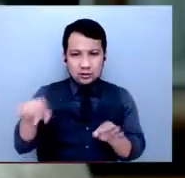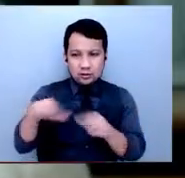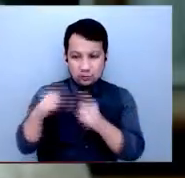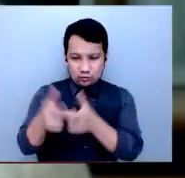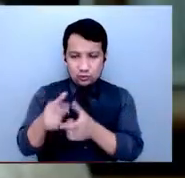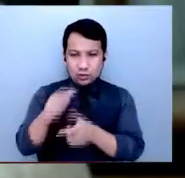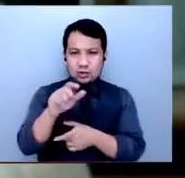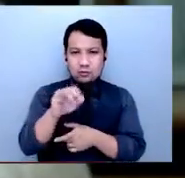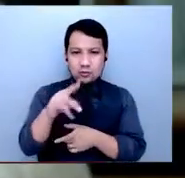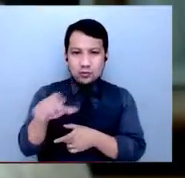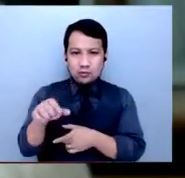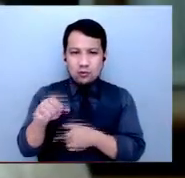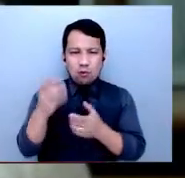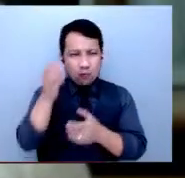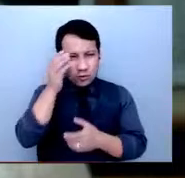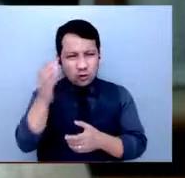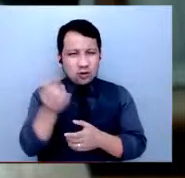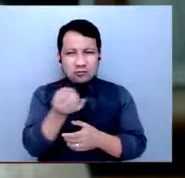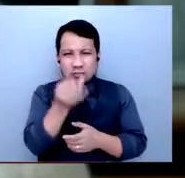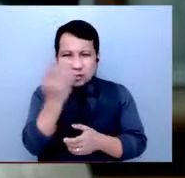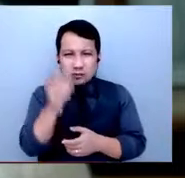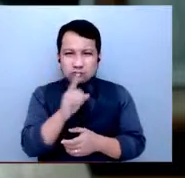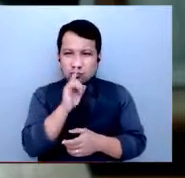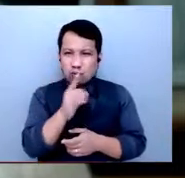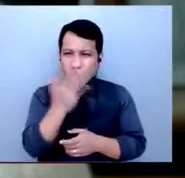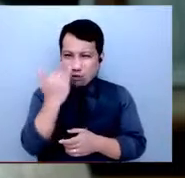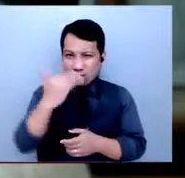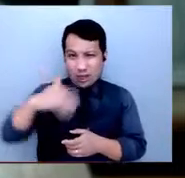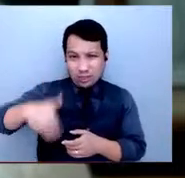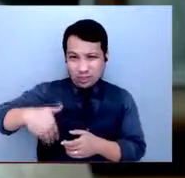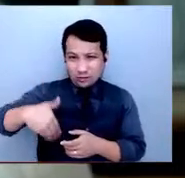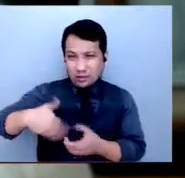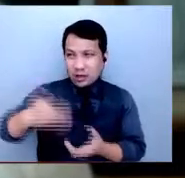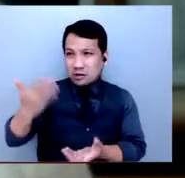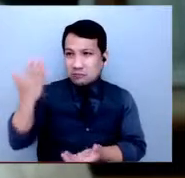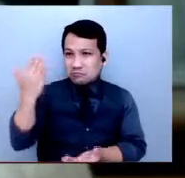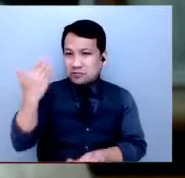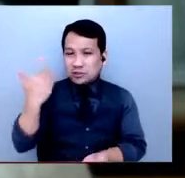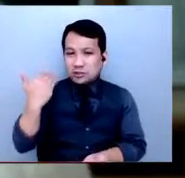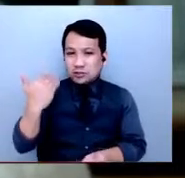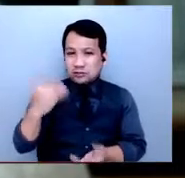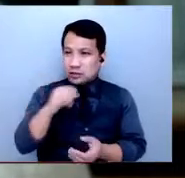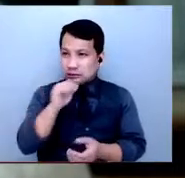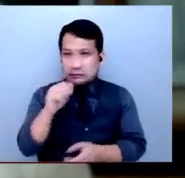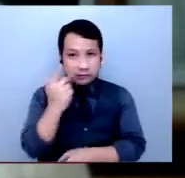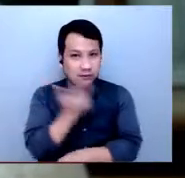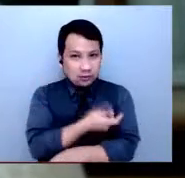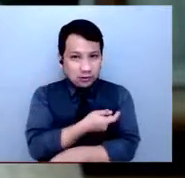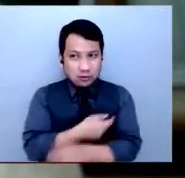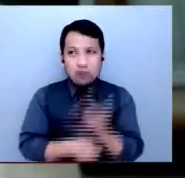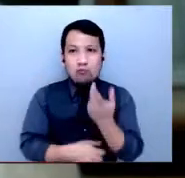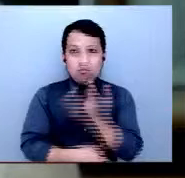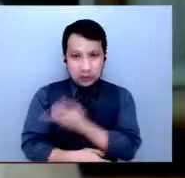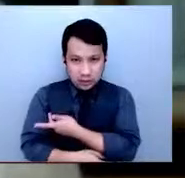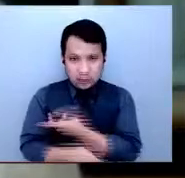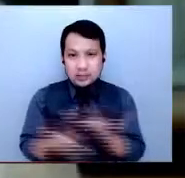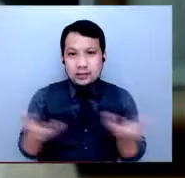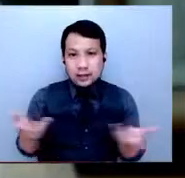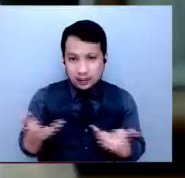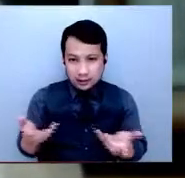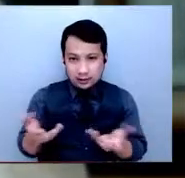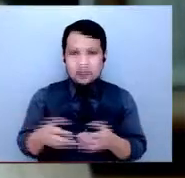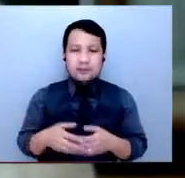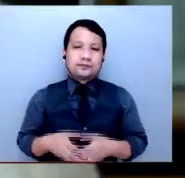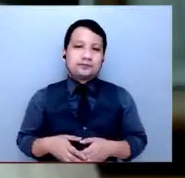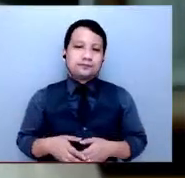anong konteksto the number of deaths niyan. Backlog ba yan? Unvaccinated ba yan or vaccinated? San ba yan?